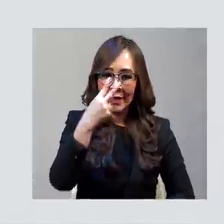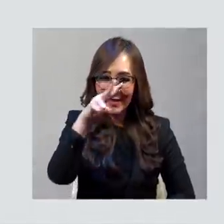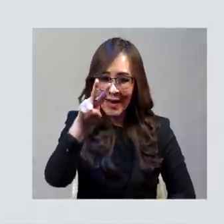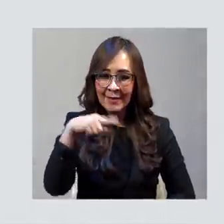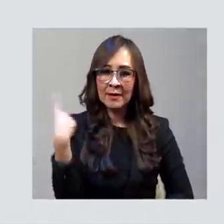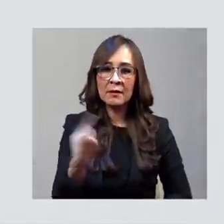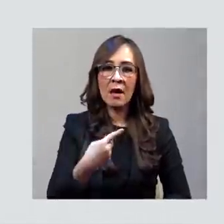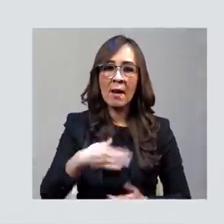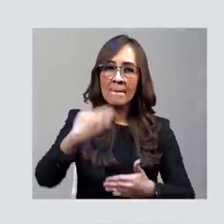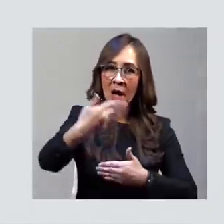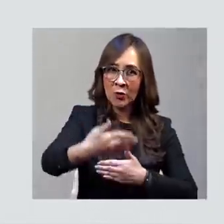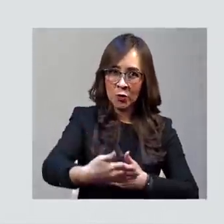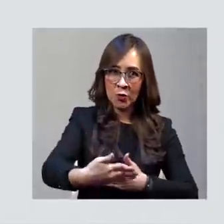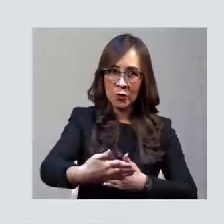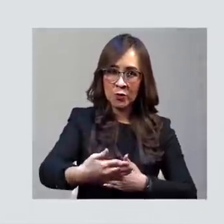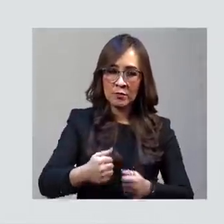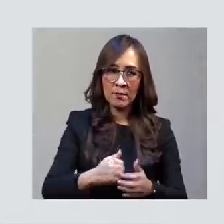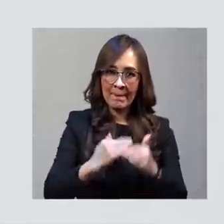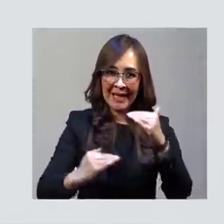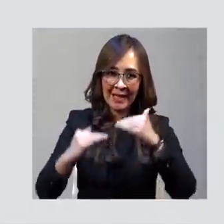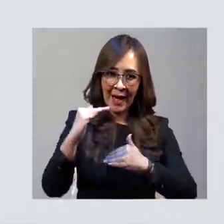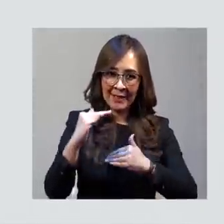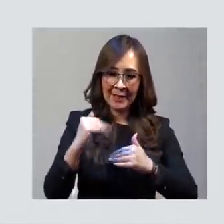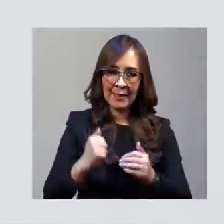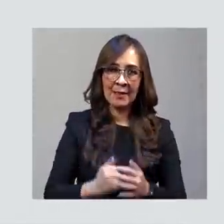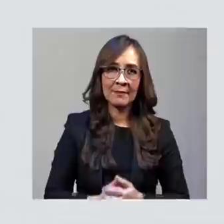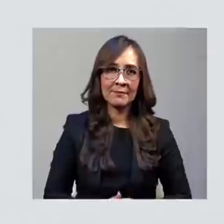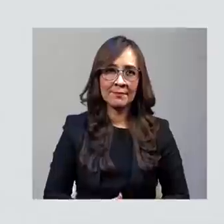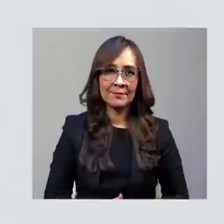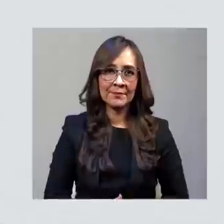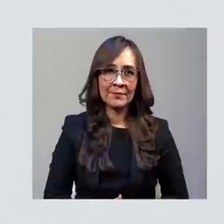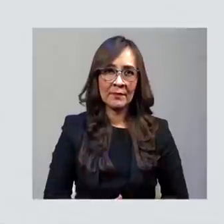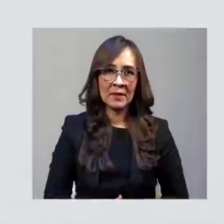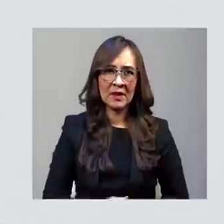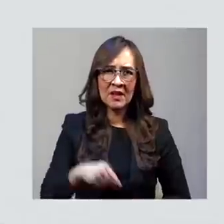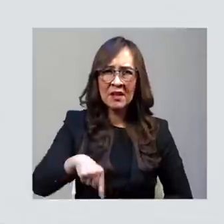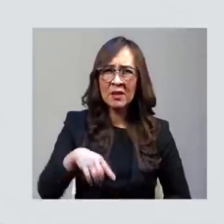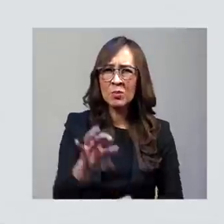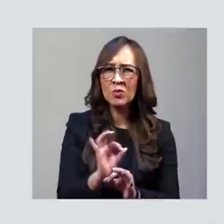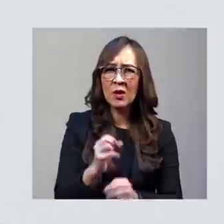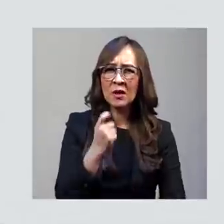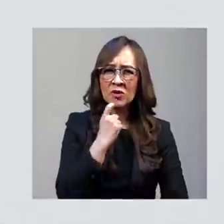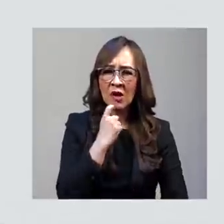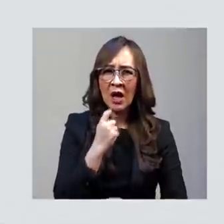Mungkin saudara menatap saya dan berkata, oh Gilbert ini pengaruh Injil kemakmuran. Oh, bukan soal Injil kemakmuran.